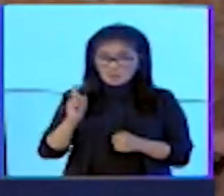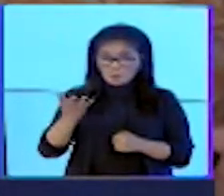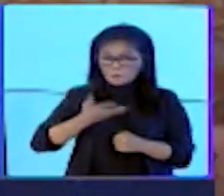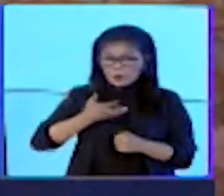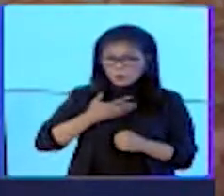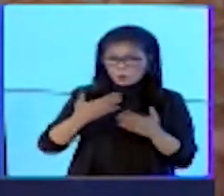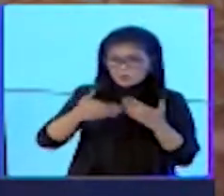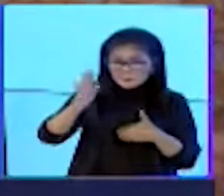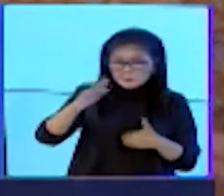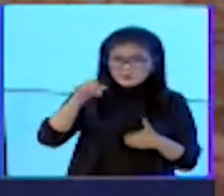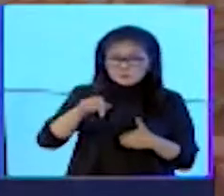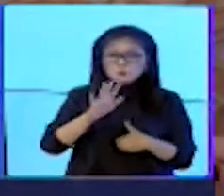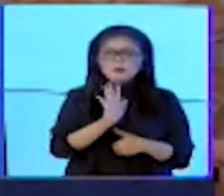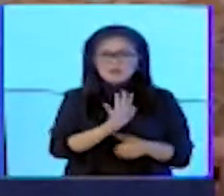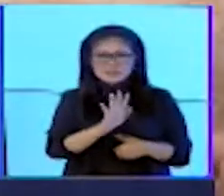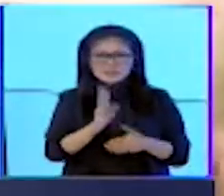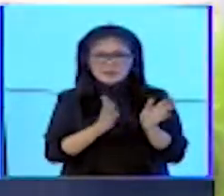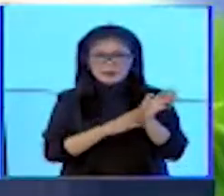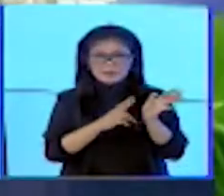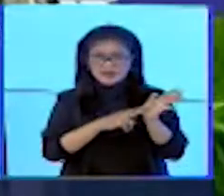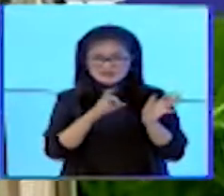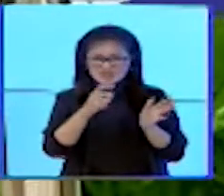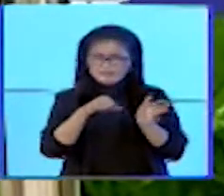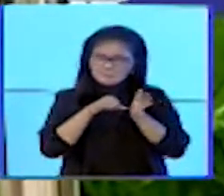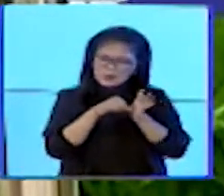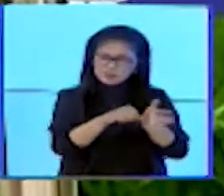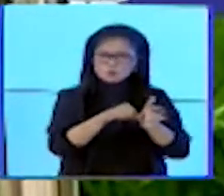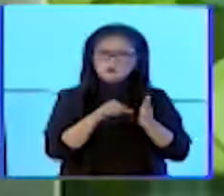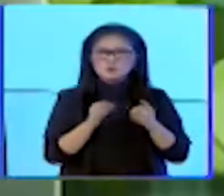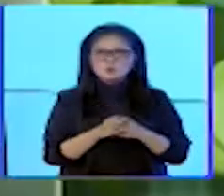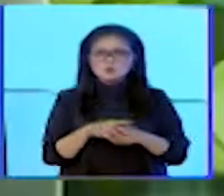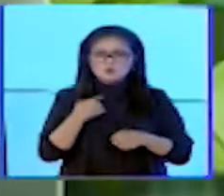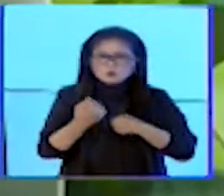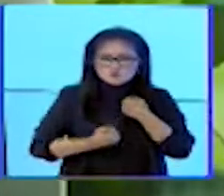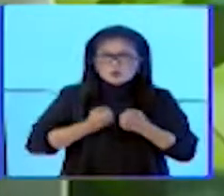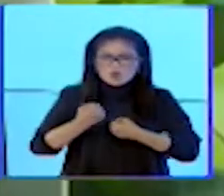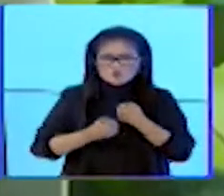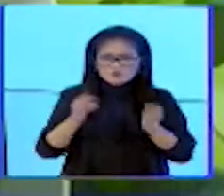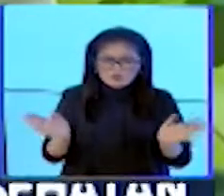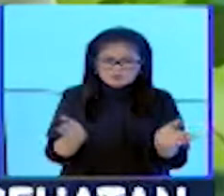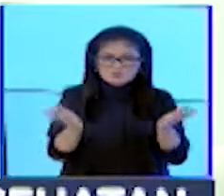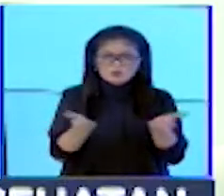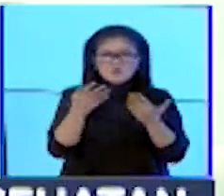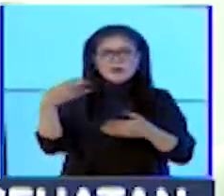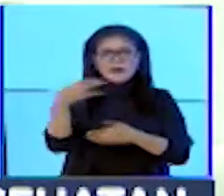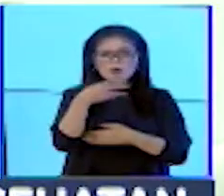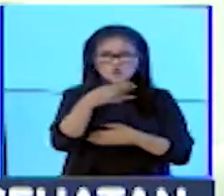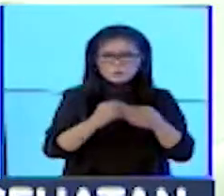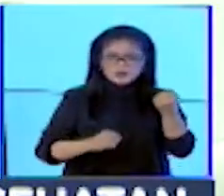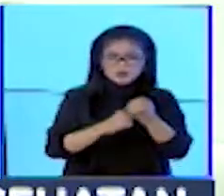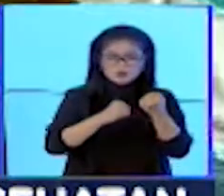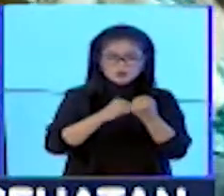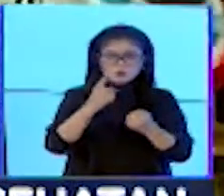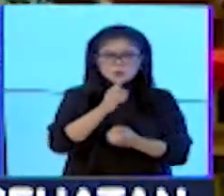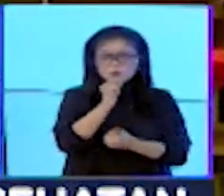di TV, di portal, atau di social media. Upaya membangkitkan sektor perekonomian sangat membutuhkan dukungan dari masyarakat.